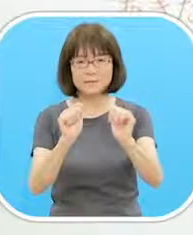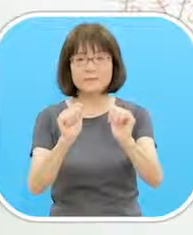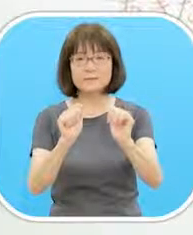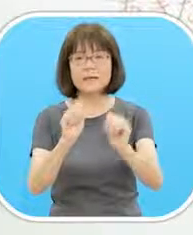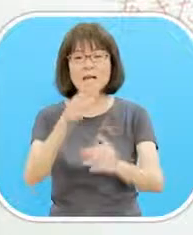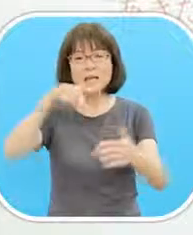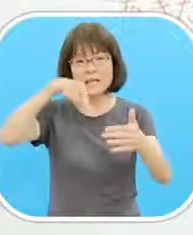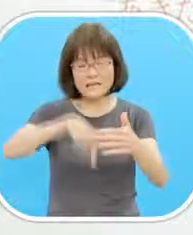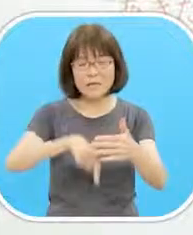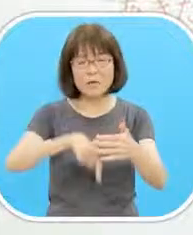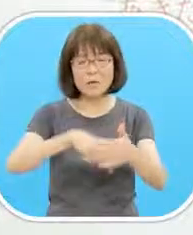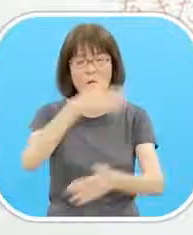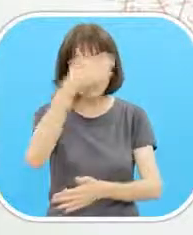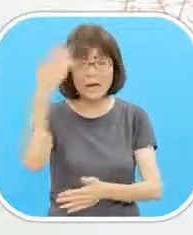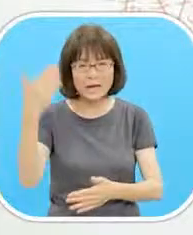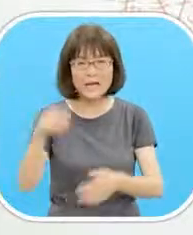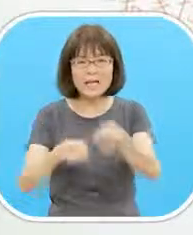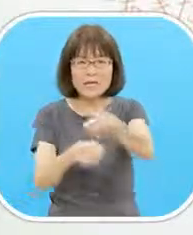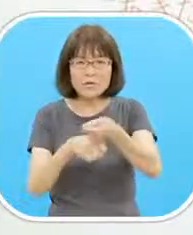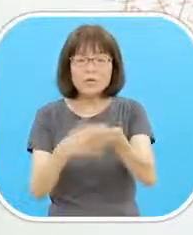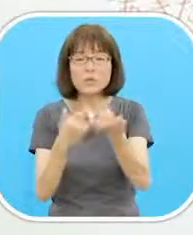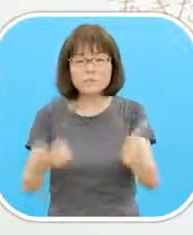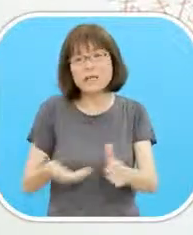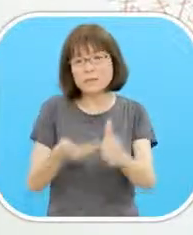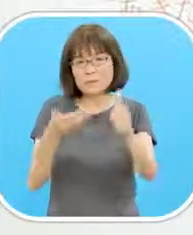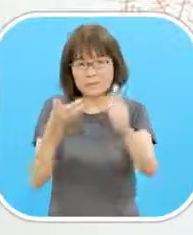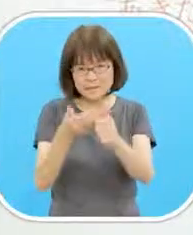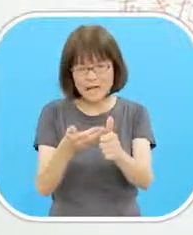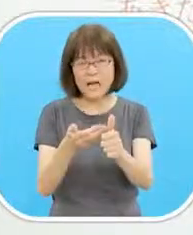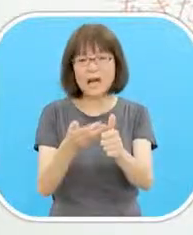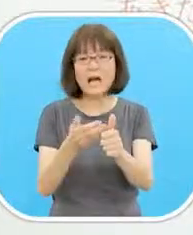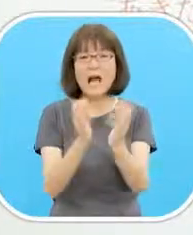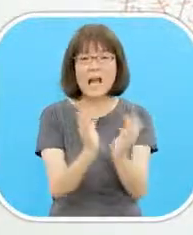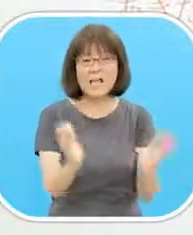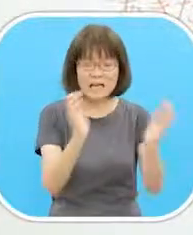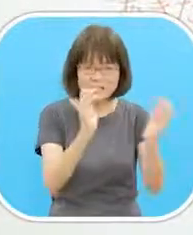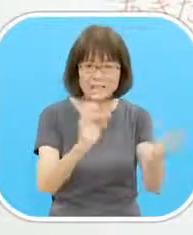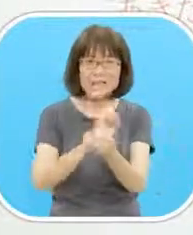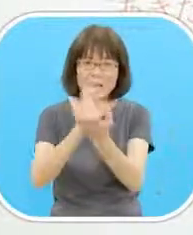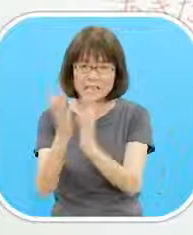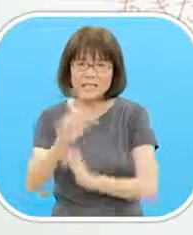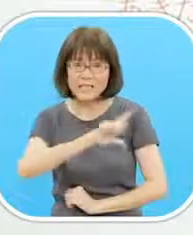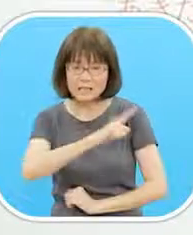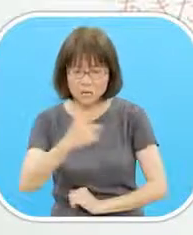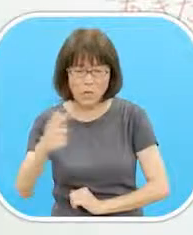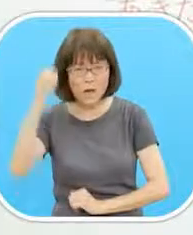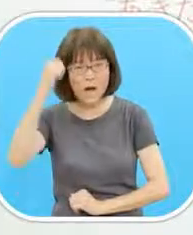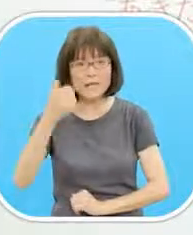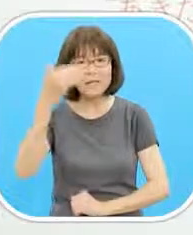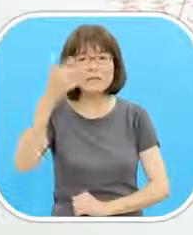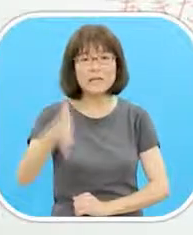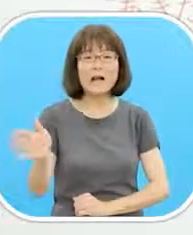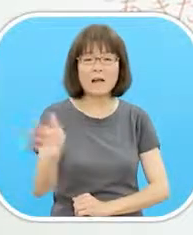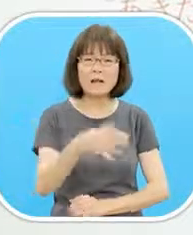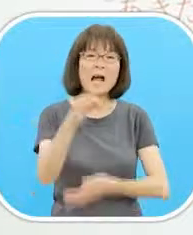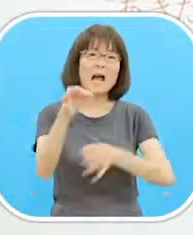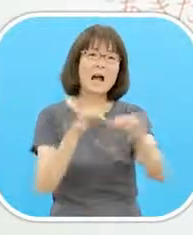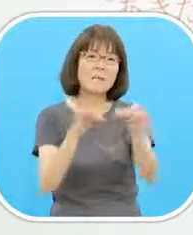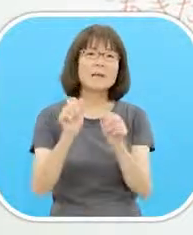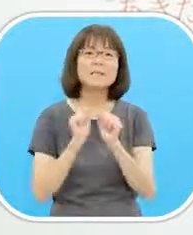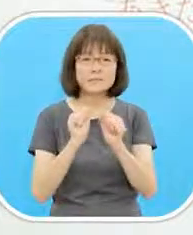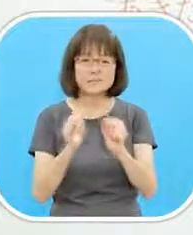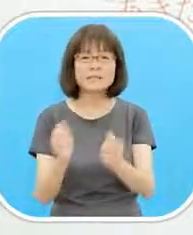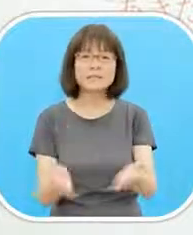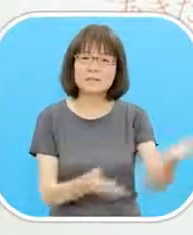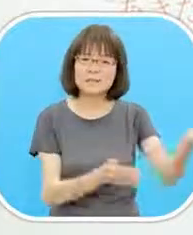します。県内各地の若手農業者が栽培した採れたての野菜や花などを午前9時30分から販